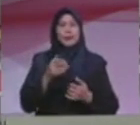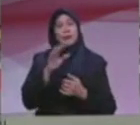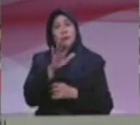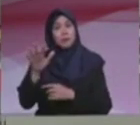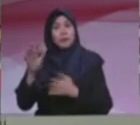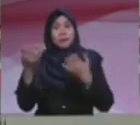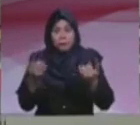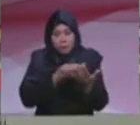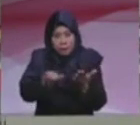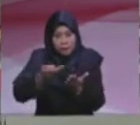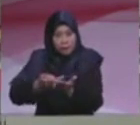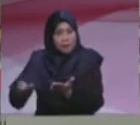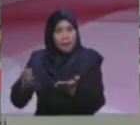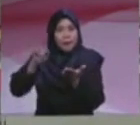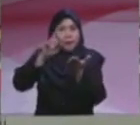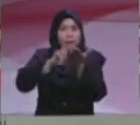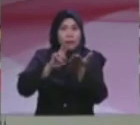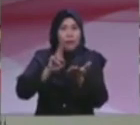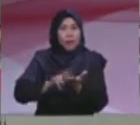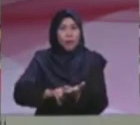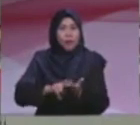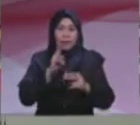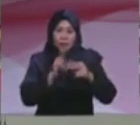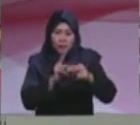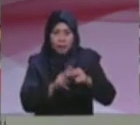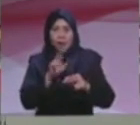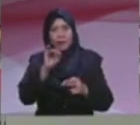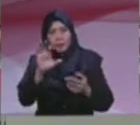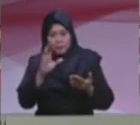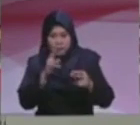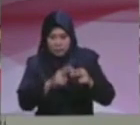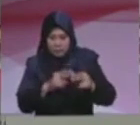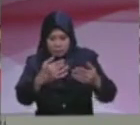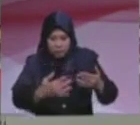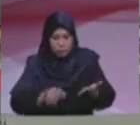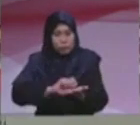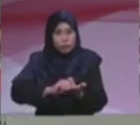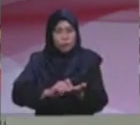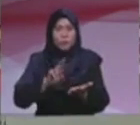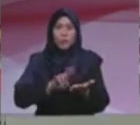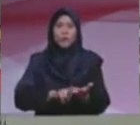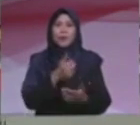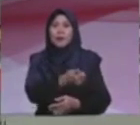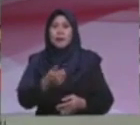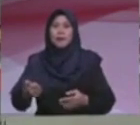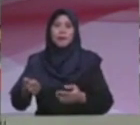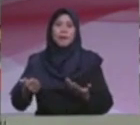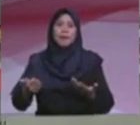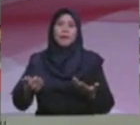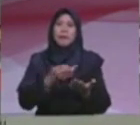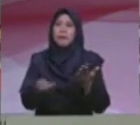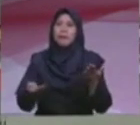gagal untuk merekodkan butiran diri dan menyediakan peralatan tersebut yang berkaitan